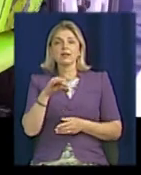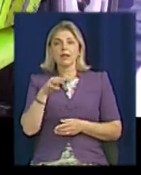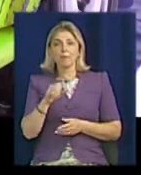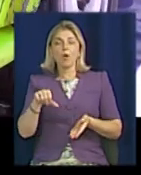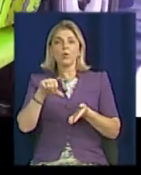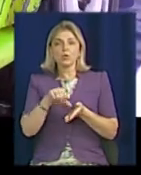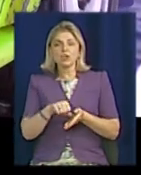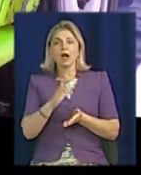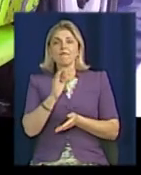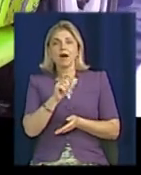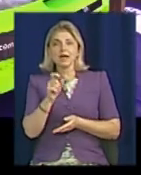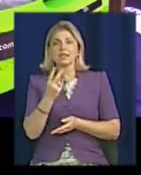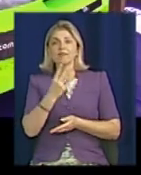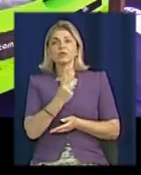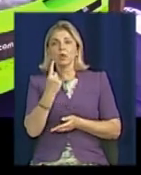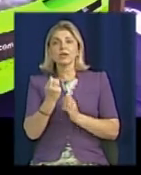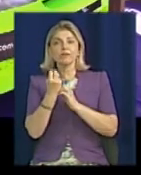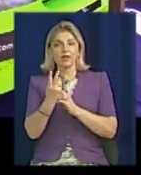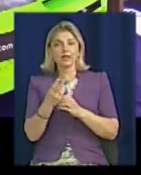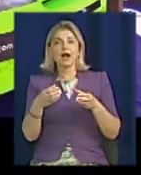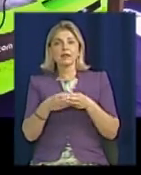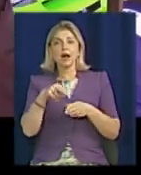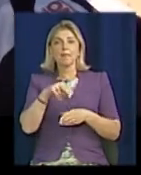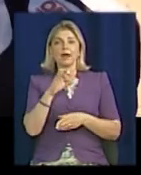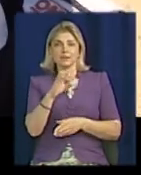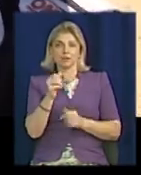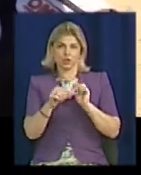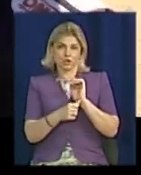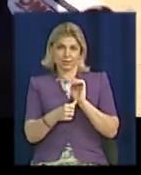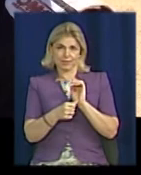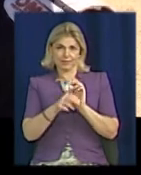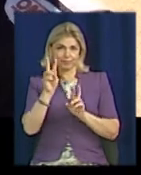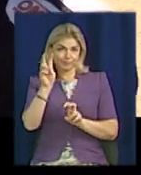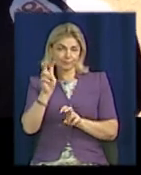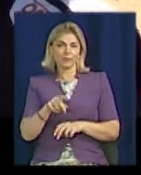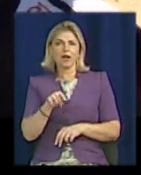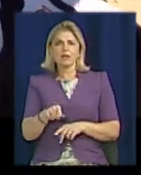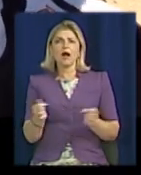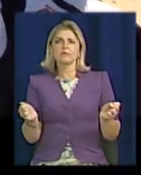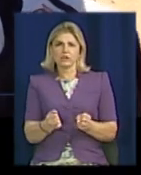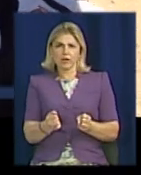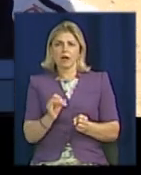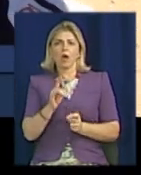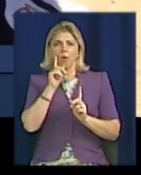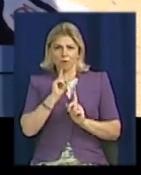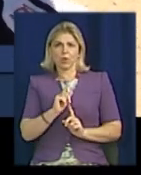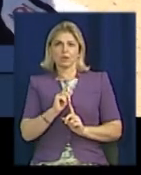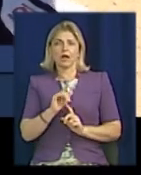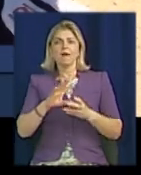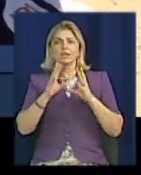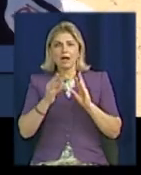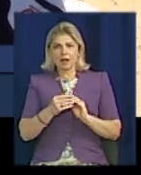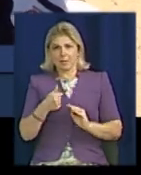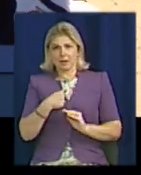на автомобілі ВАЗ-2112 у класі ПС-6. Вона швидка і комфортна, і взагалі вона